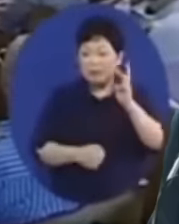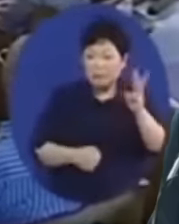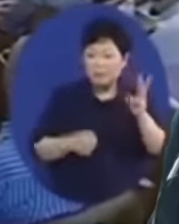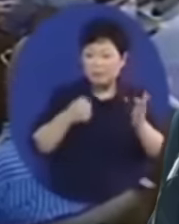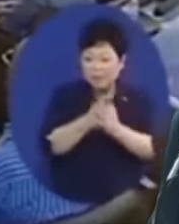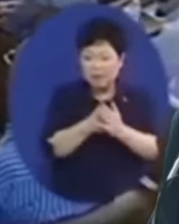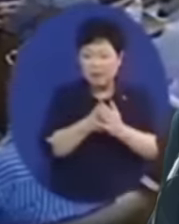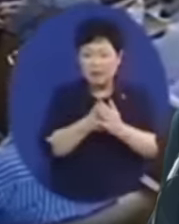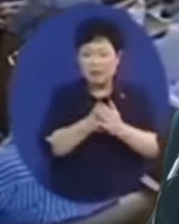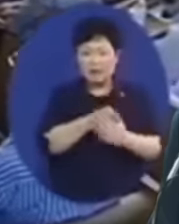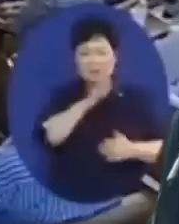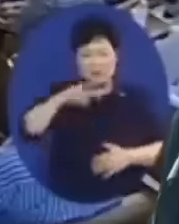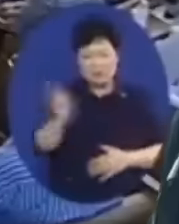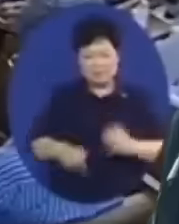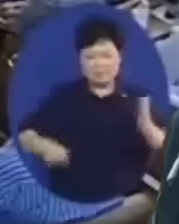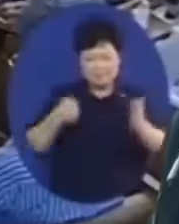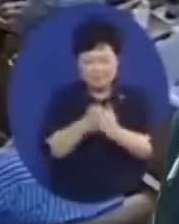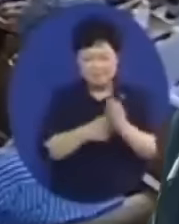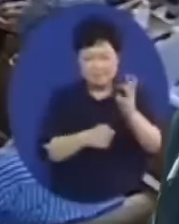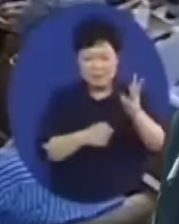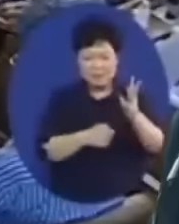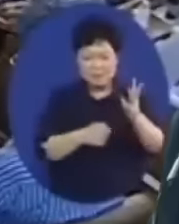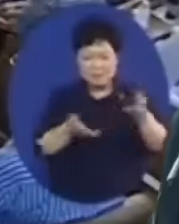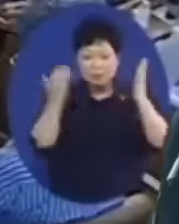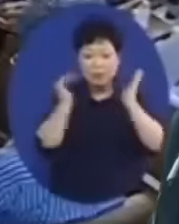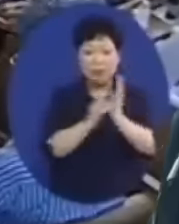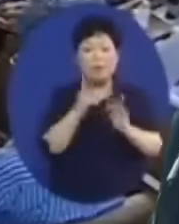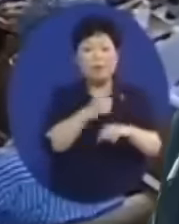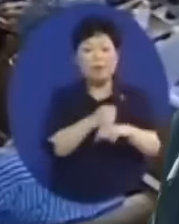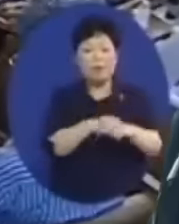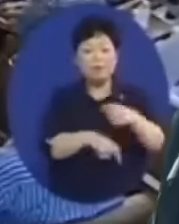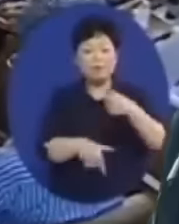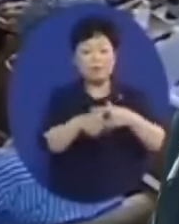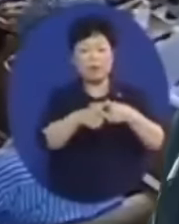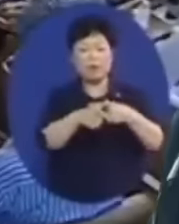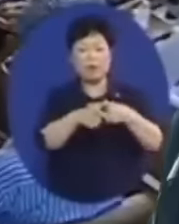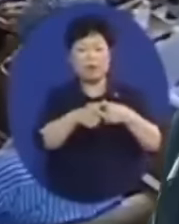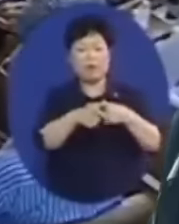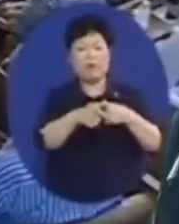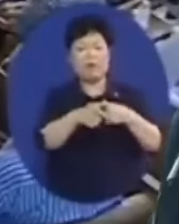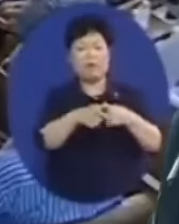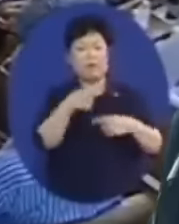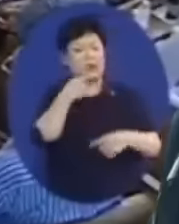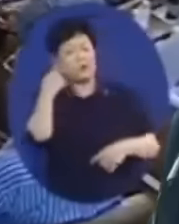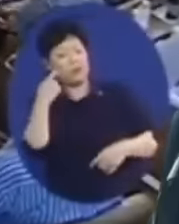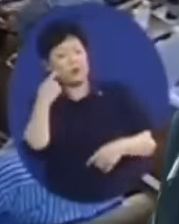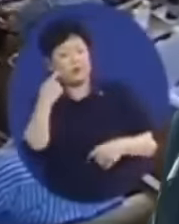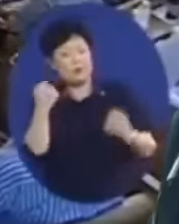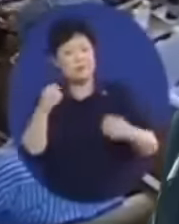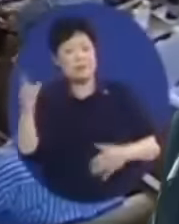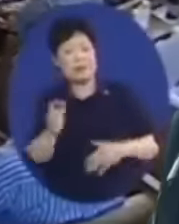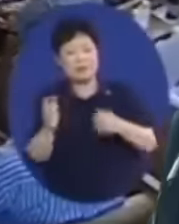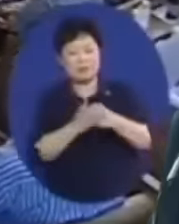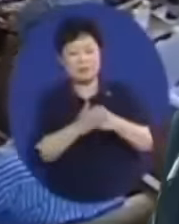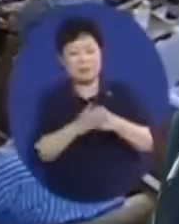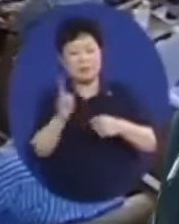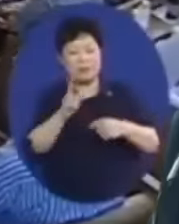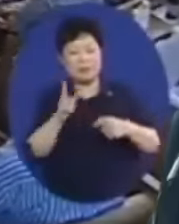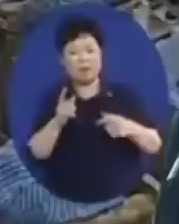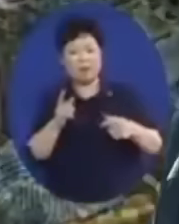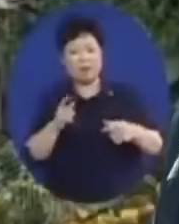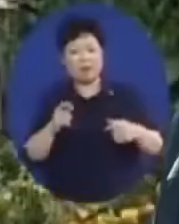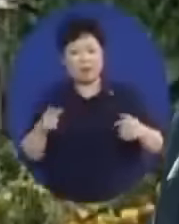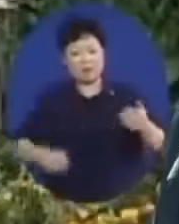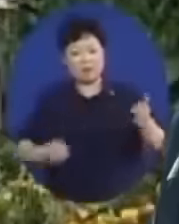것처럼 깊은 결심을 하고 난 다음에도 사흘이 지나면 더 유혹의 힘이 강해져서 결심이 다 깨어지고